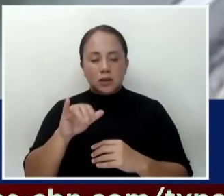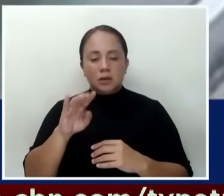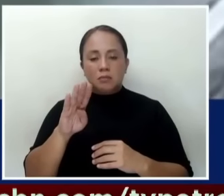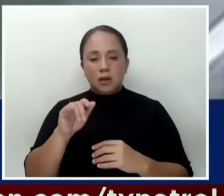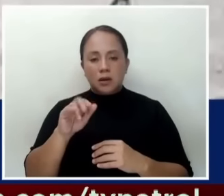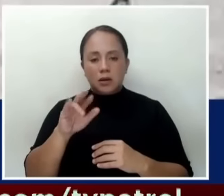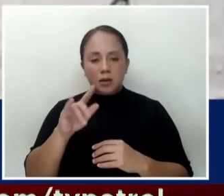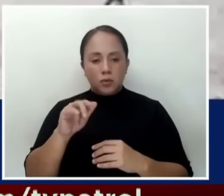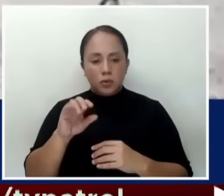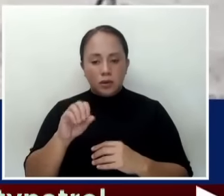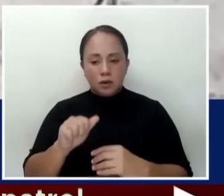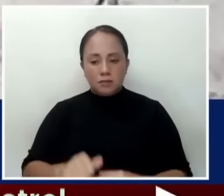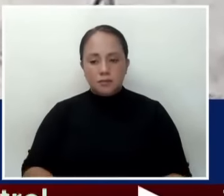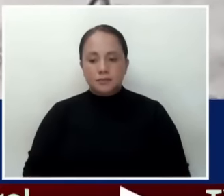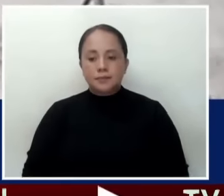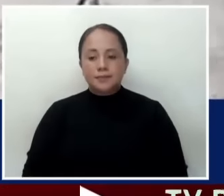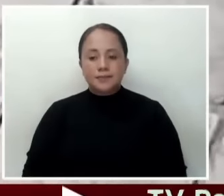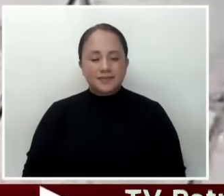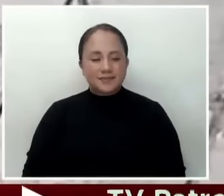Cruz, ABS-CBN News.